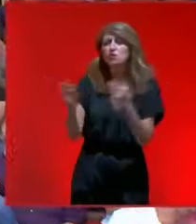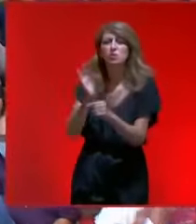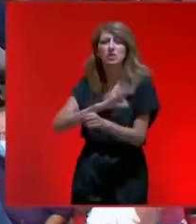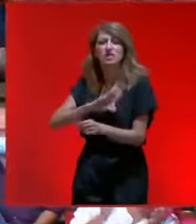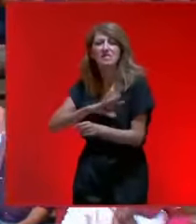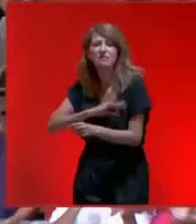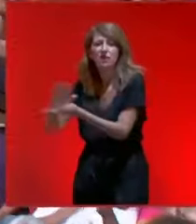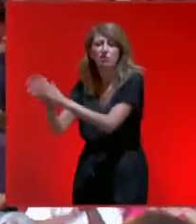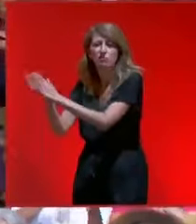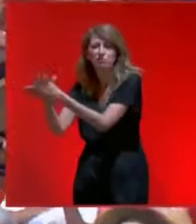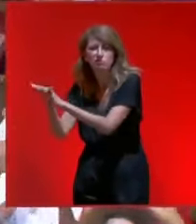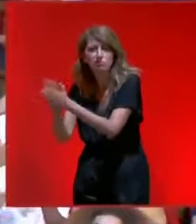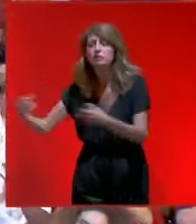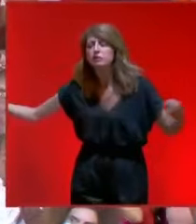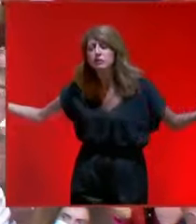ανισοτήτων.